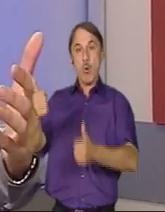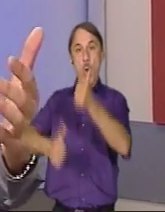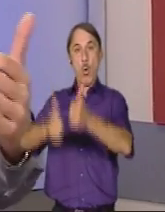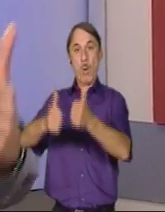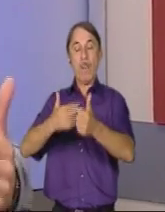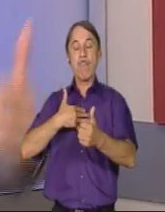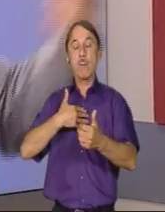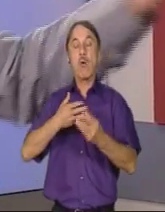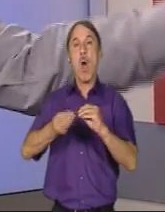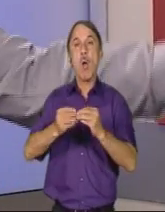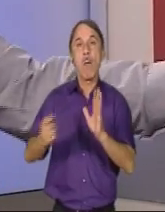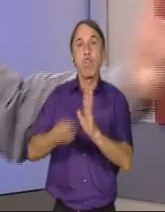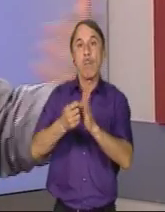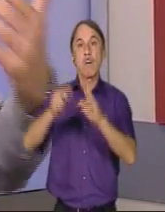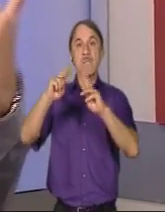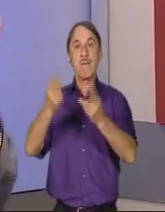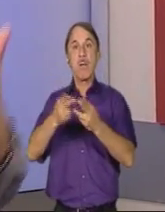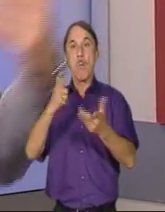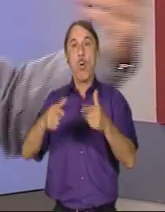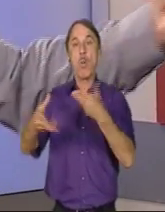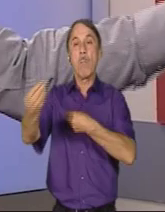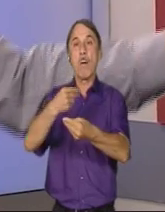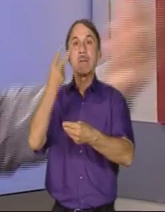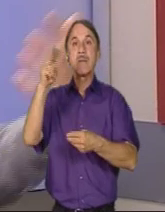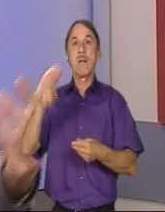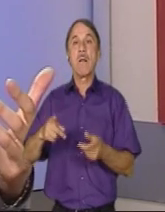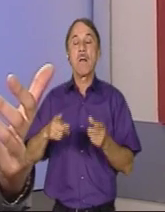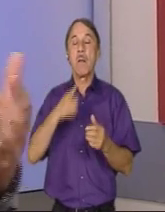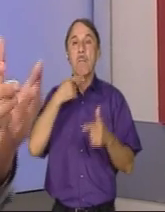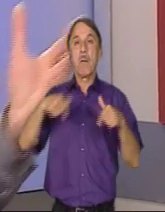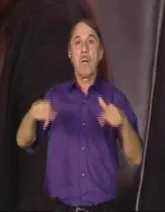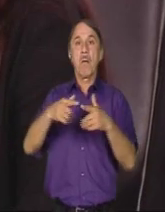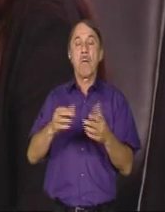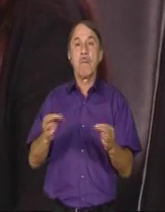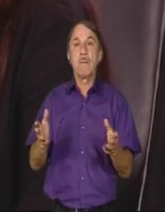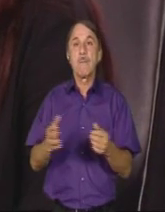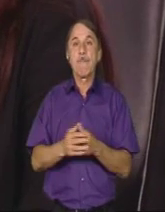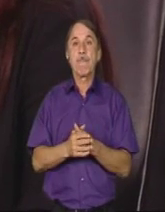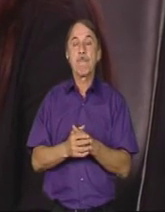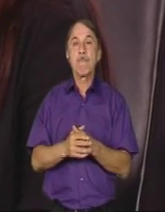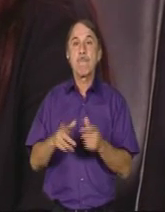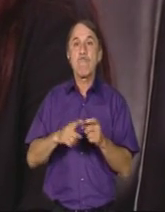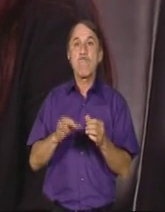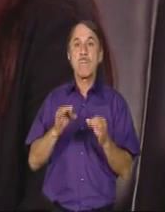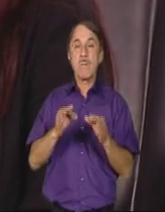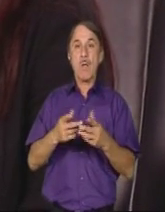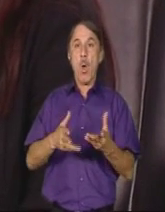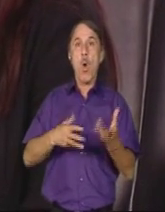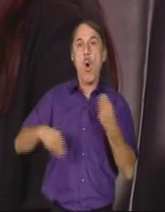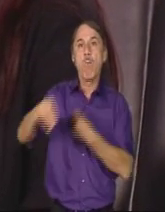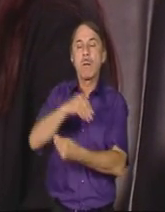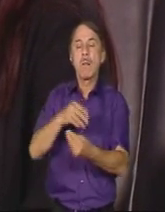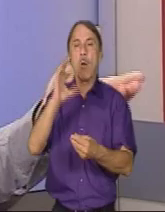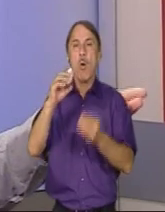mogu da budu konkurentne na domaćem i svjetskom tržištu i koje mogu da zamene stranu robu ovde. Mi ne moramo da pravimo avion, ne moramo da pravimo ni najbolji auto na